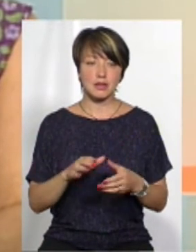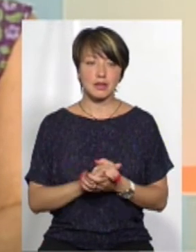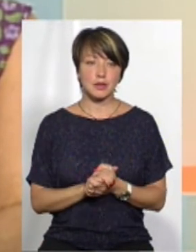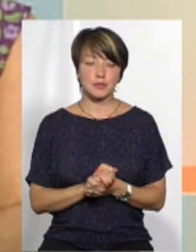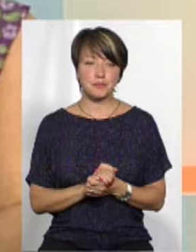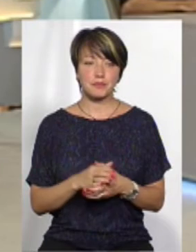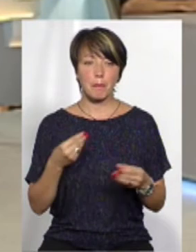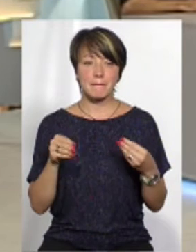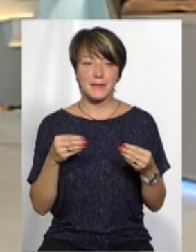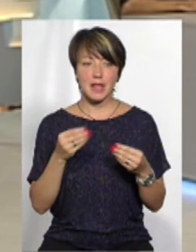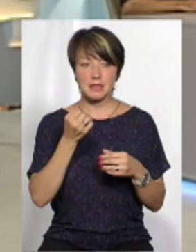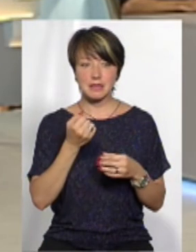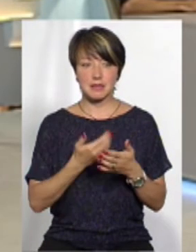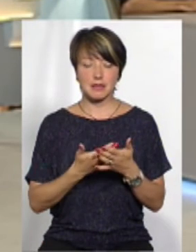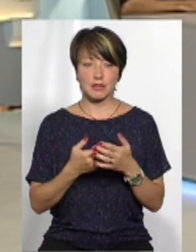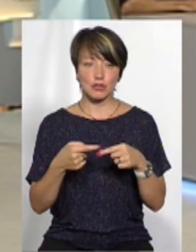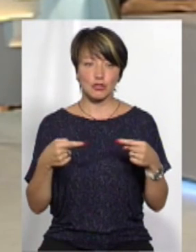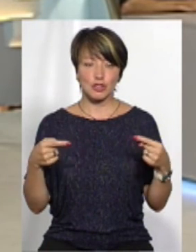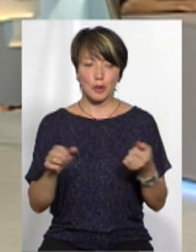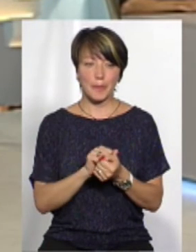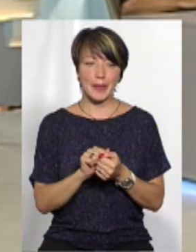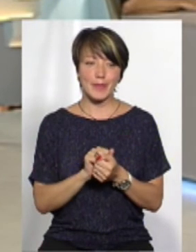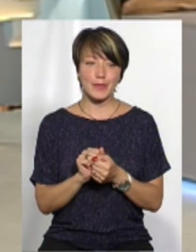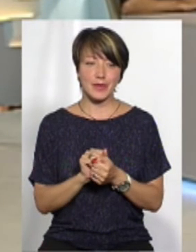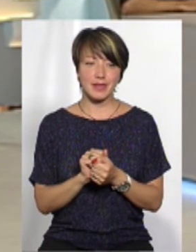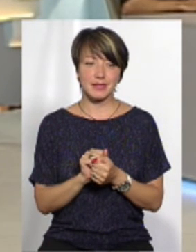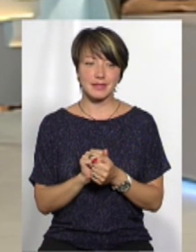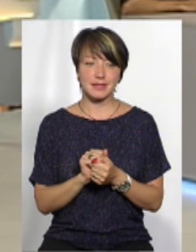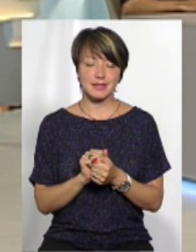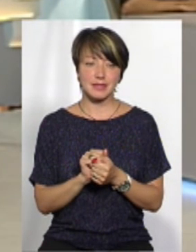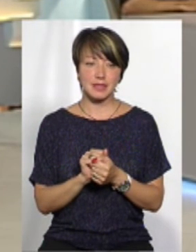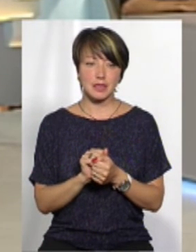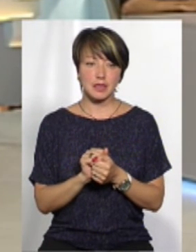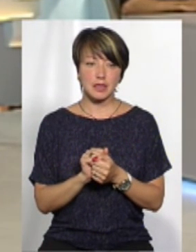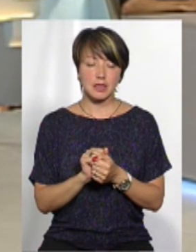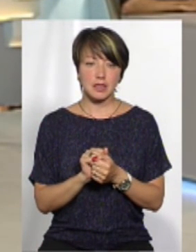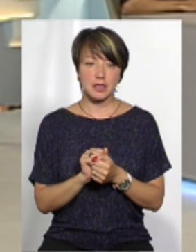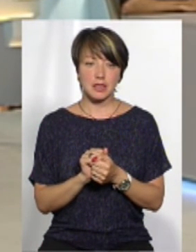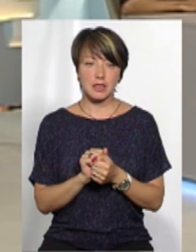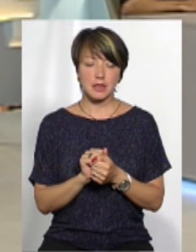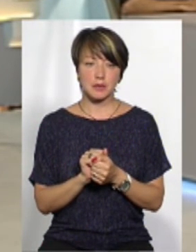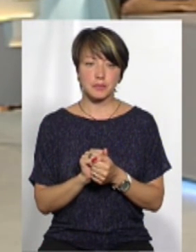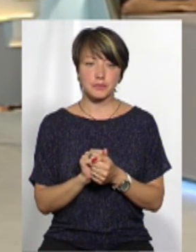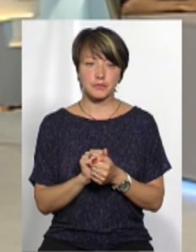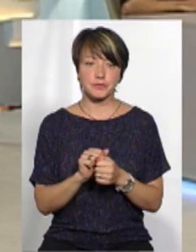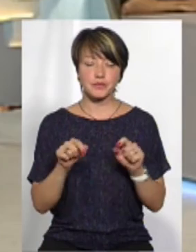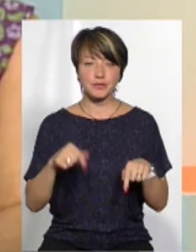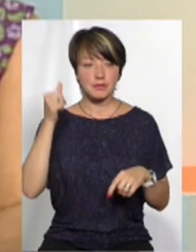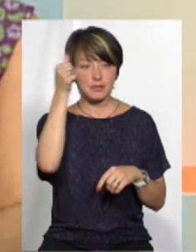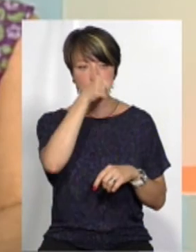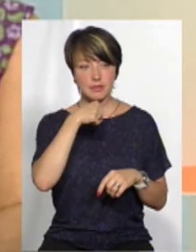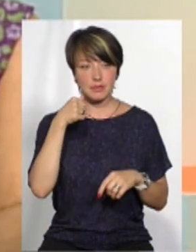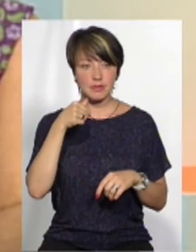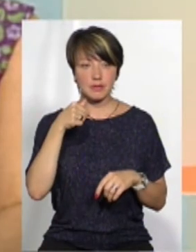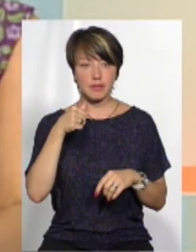один, пластик в інший, папір в третій. Ну, до речі, буде цікаво, ми цього року,